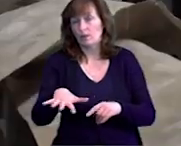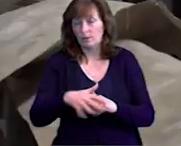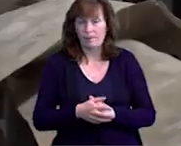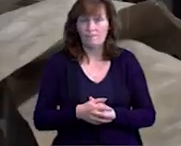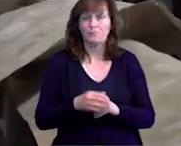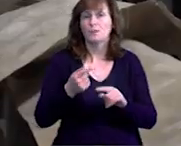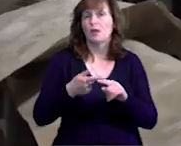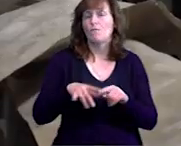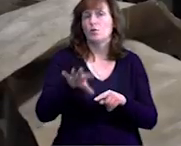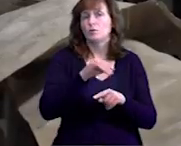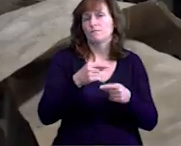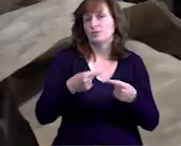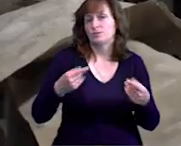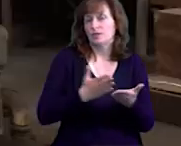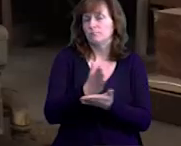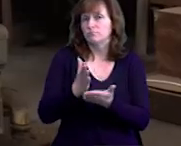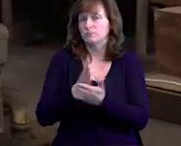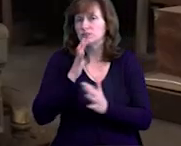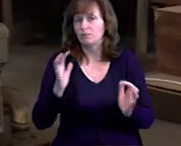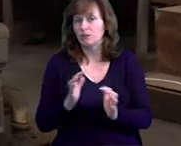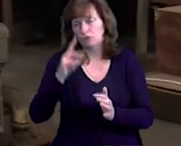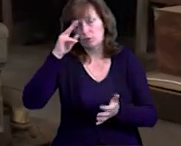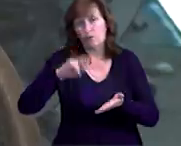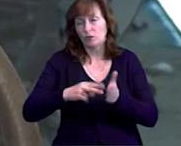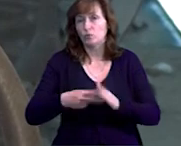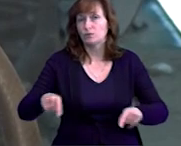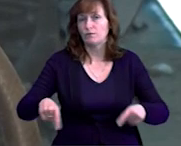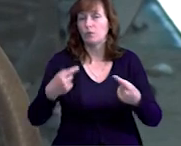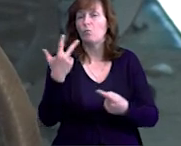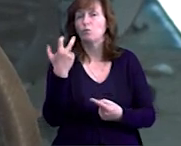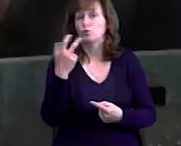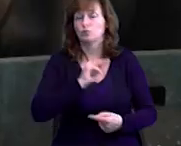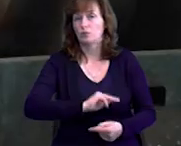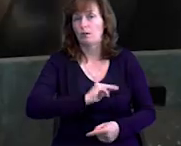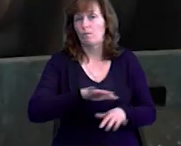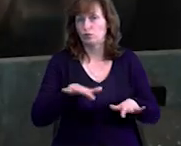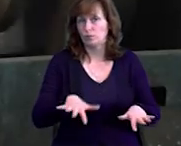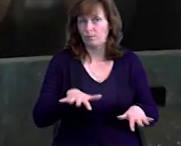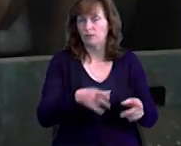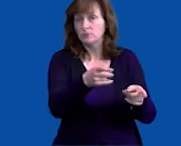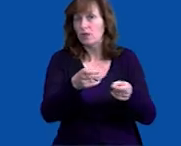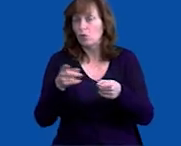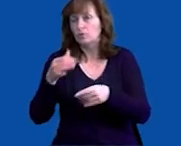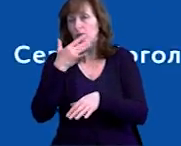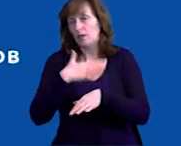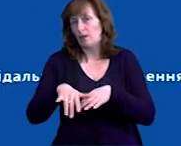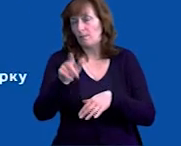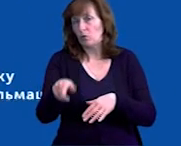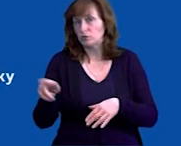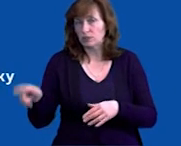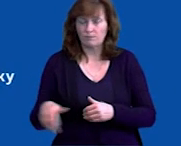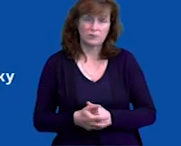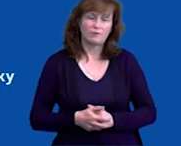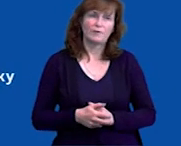для хімічної текстильної галузі, збережуть. Планують створити до 300 робочих місць, залучатимуть іноземців. Іноземні фахівці